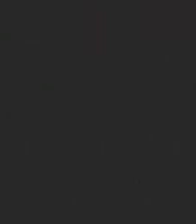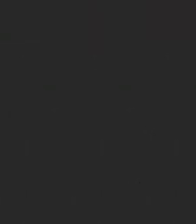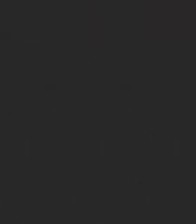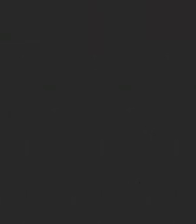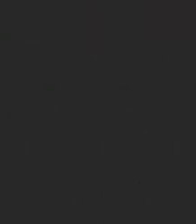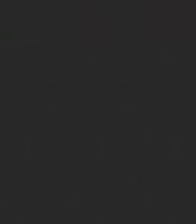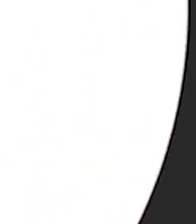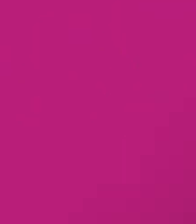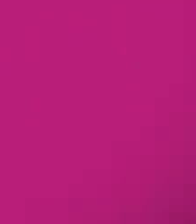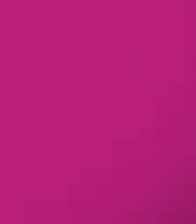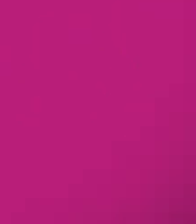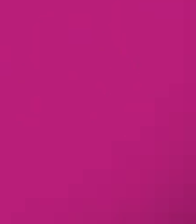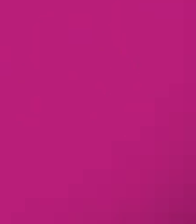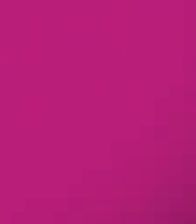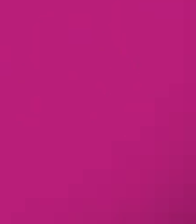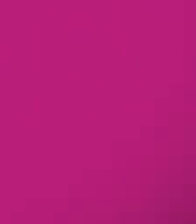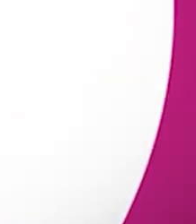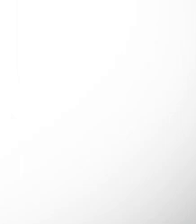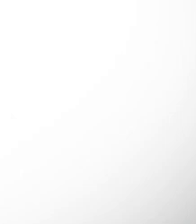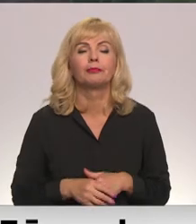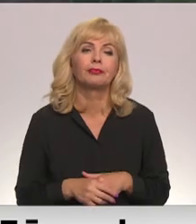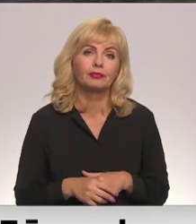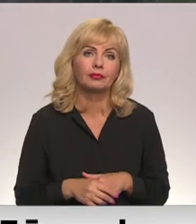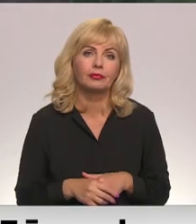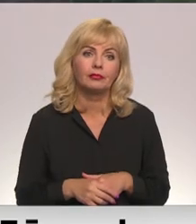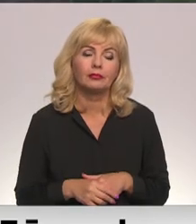Re, viss ēters ir te!